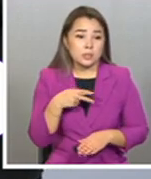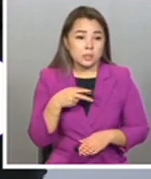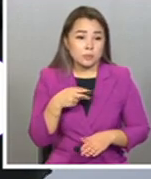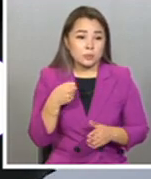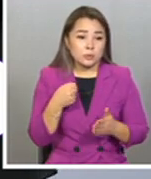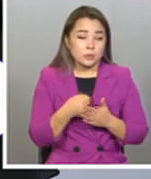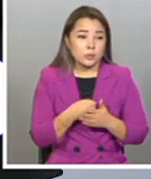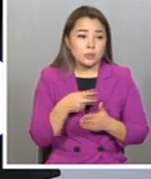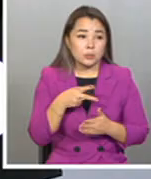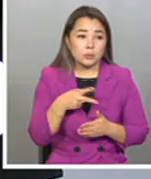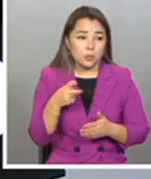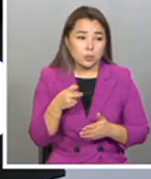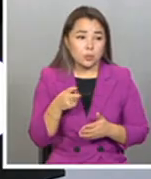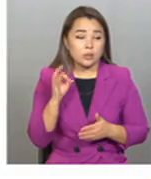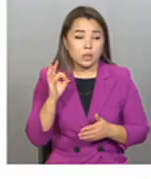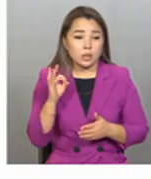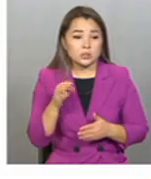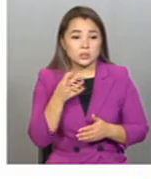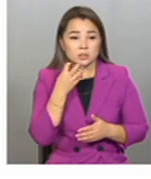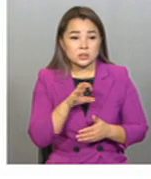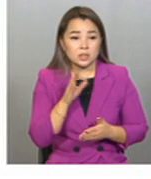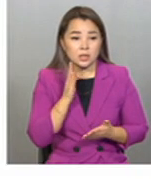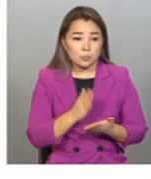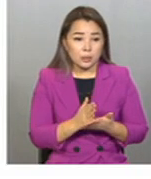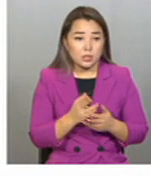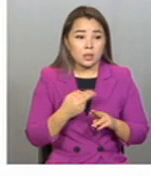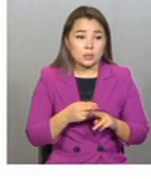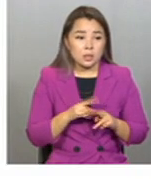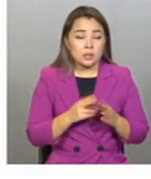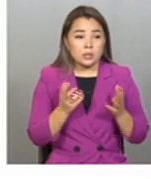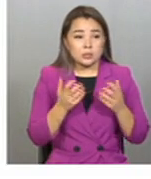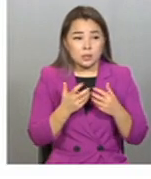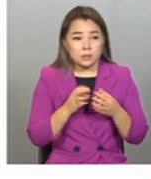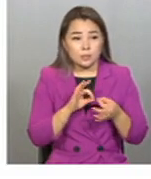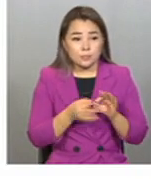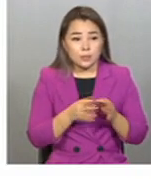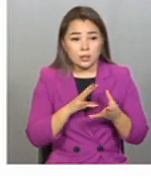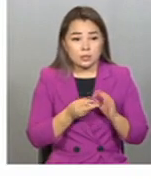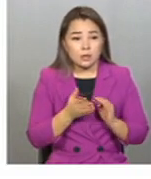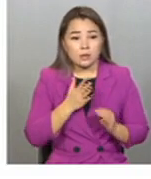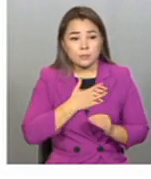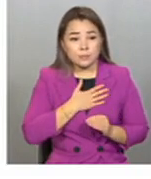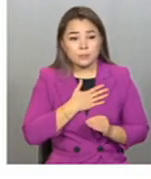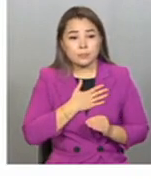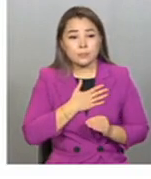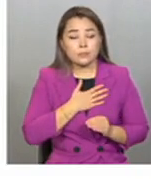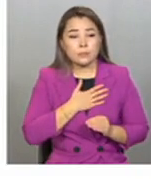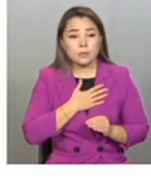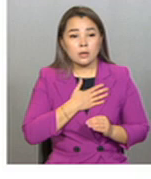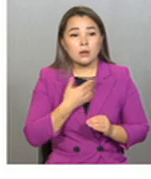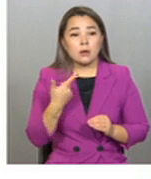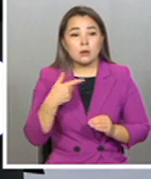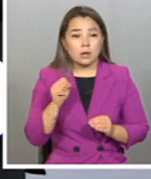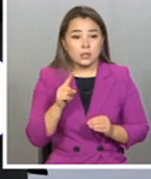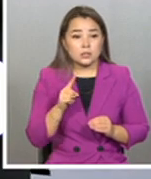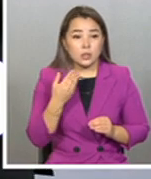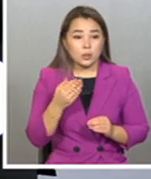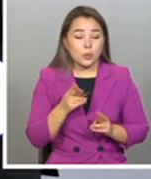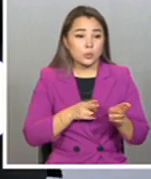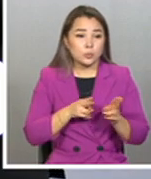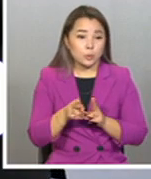2200 градусқа дейін қызады. Соның есебінен, яғни бізде жалпы газ турбинасы жұмыс